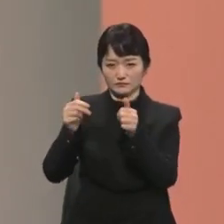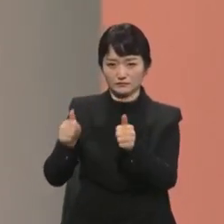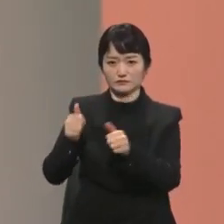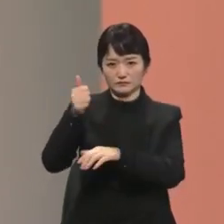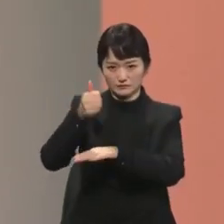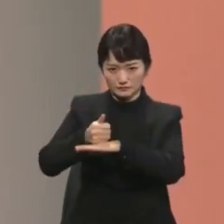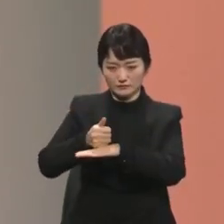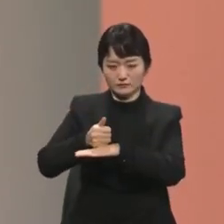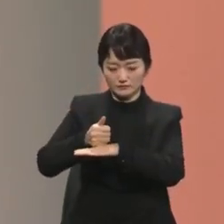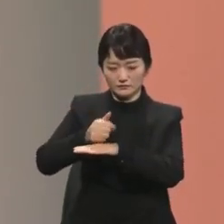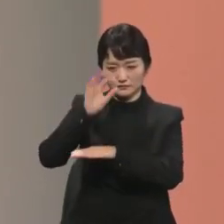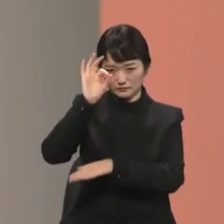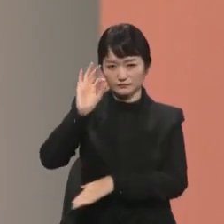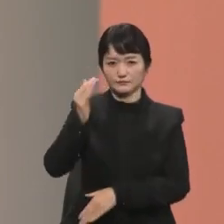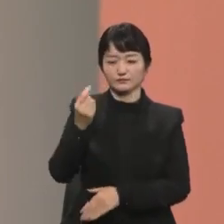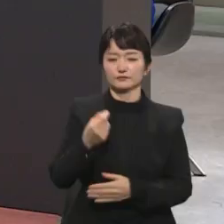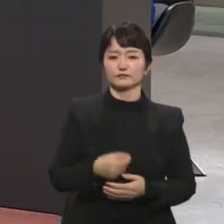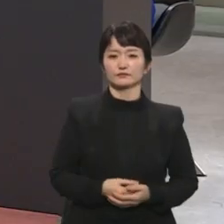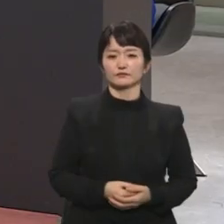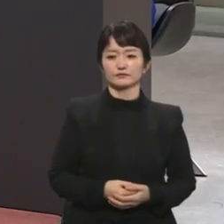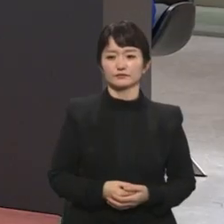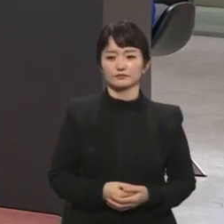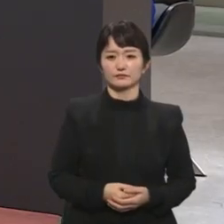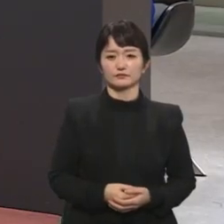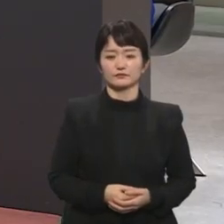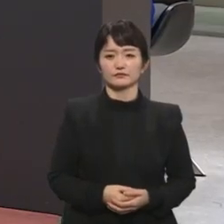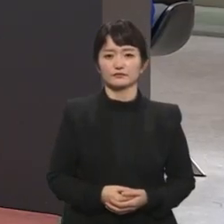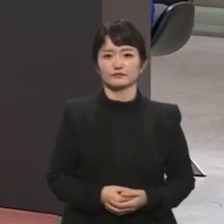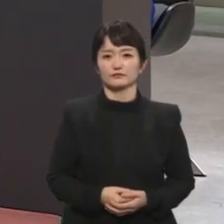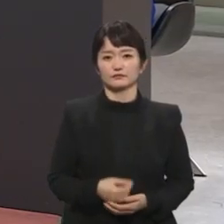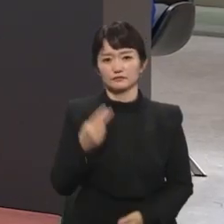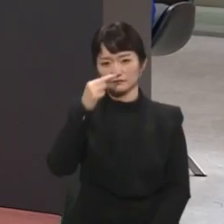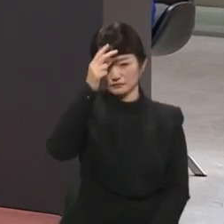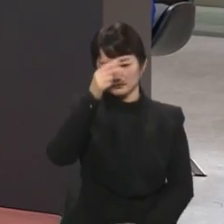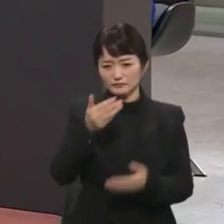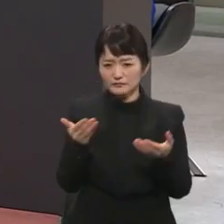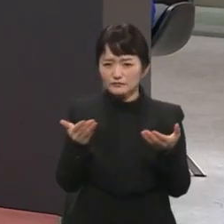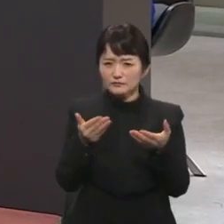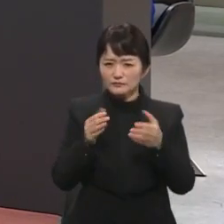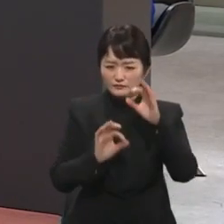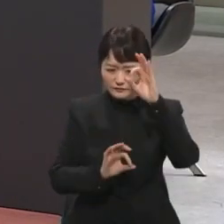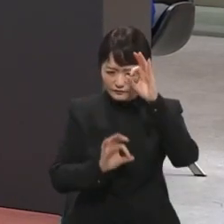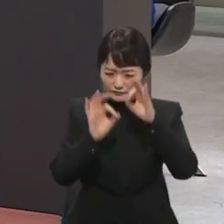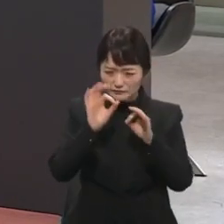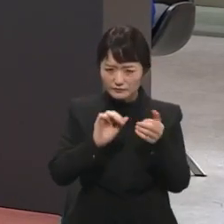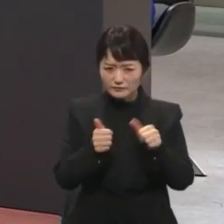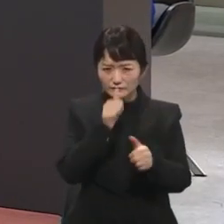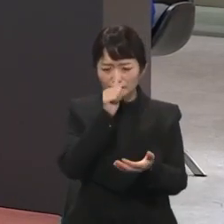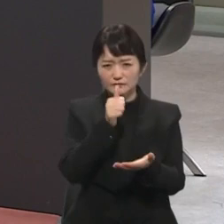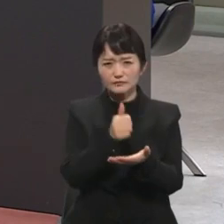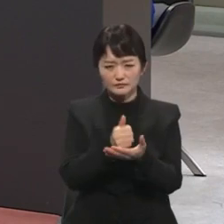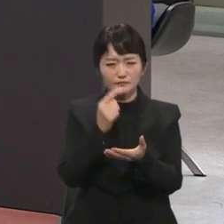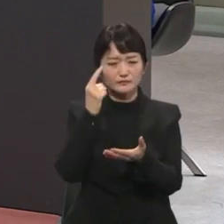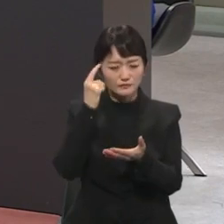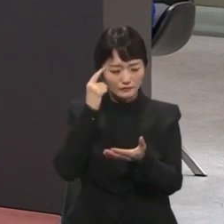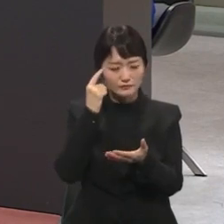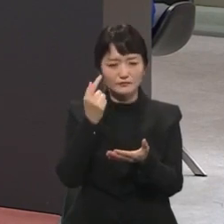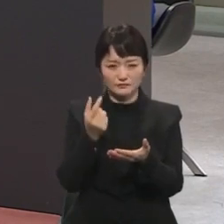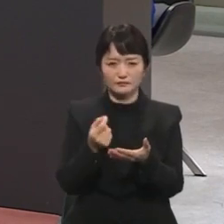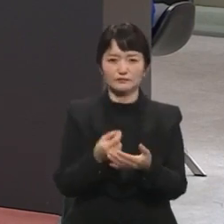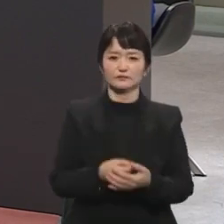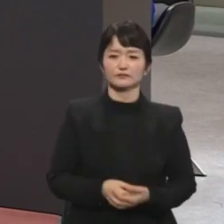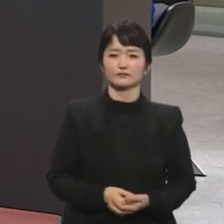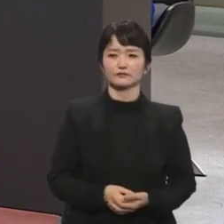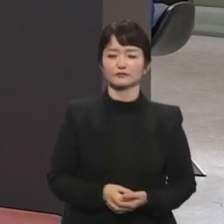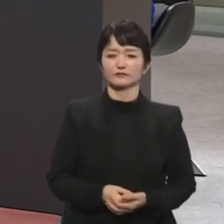것 같습니다 일단 검찰은 그 업무상 과실 체사 혐의에 대해서 좀 더 무게를 아직 계속 싣고 있는 상황으로 보입니다